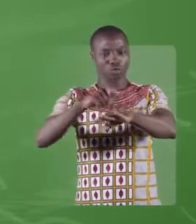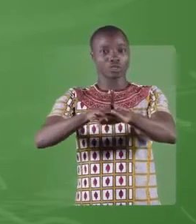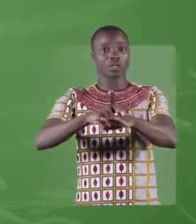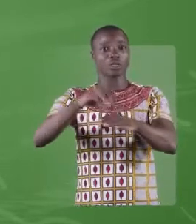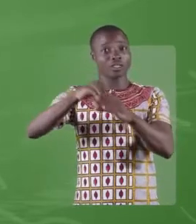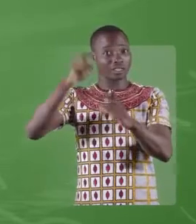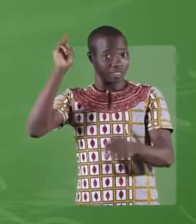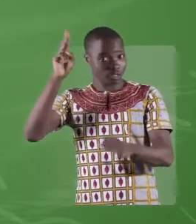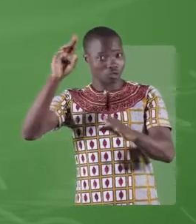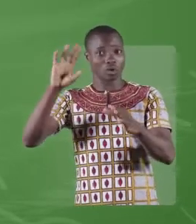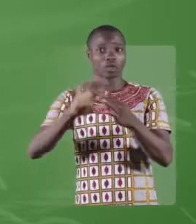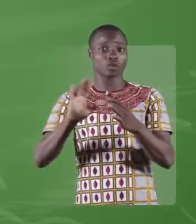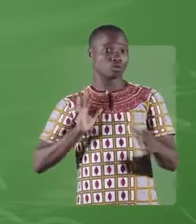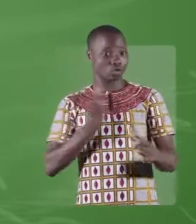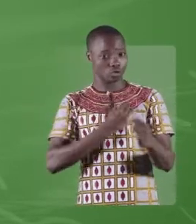notre pays.